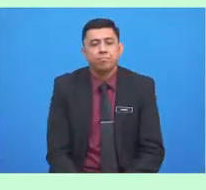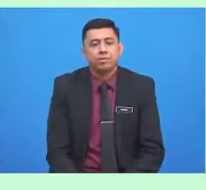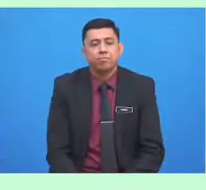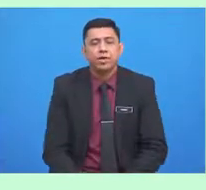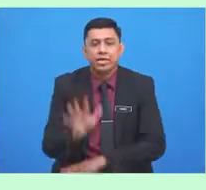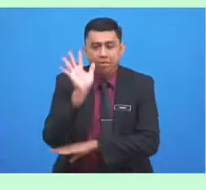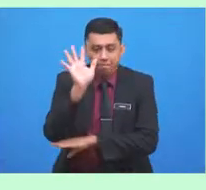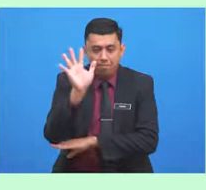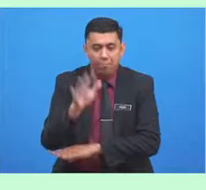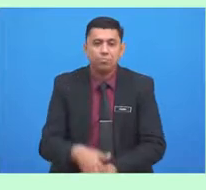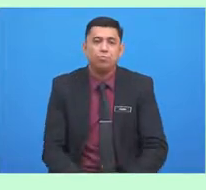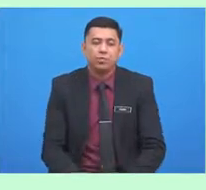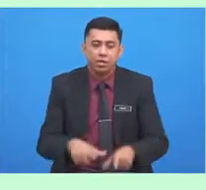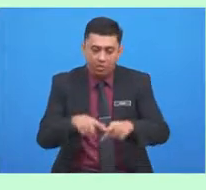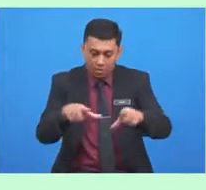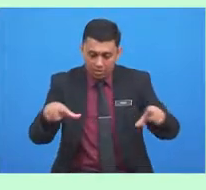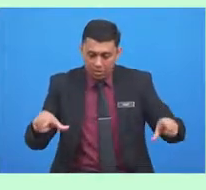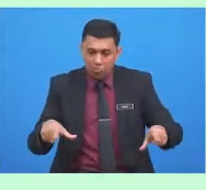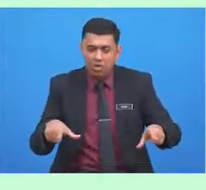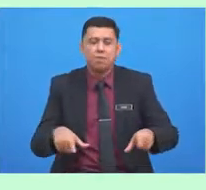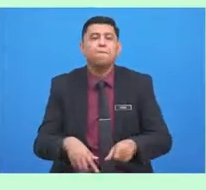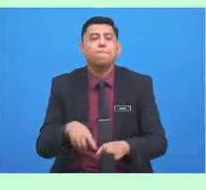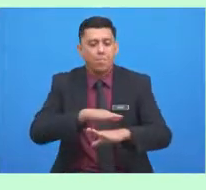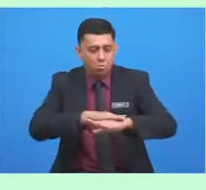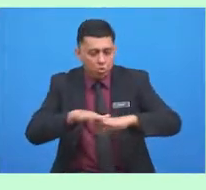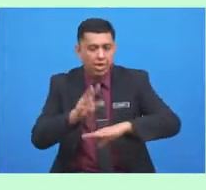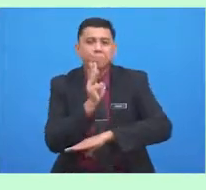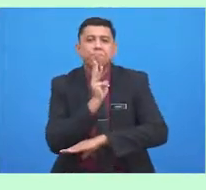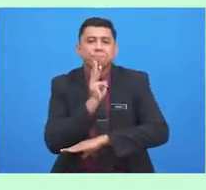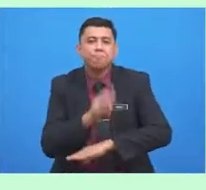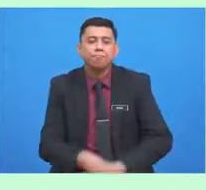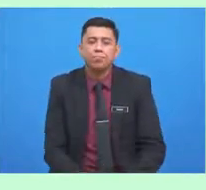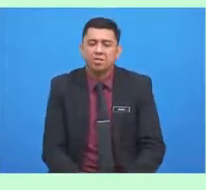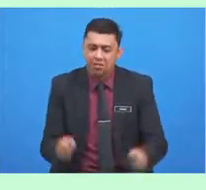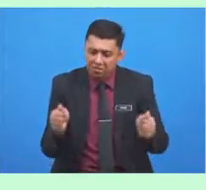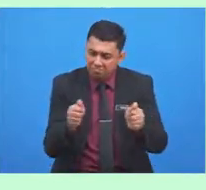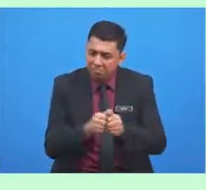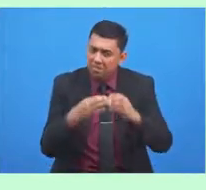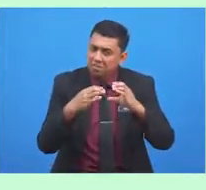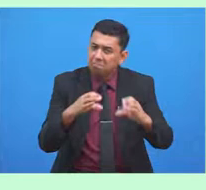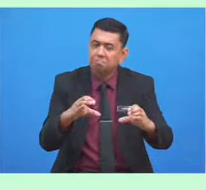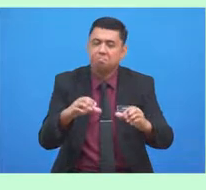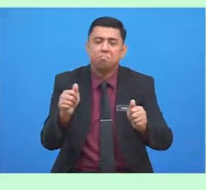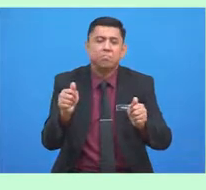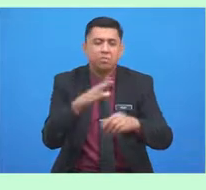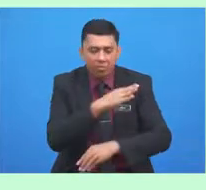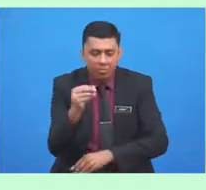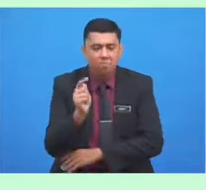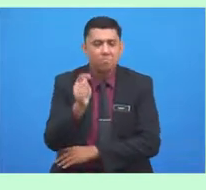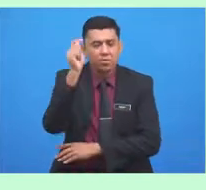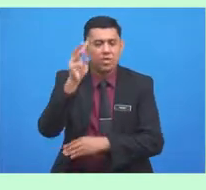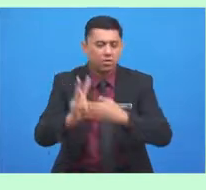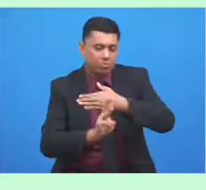Faktor kelima ialah luas permukaan air. Kadar sejatan akan berlaku dengan pesat dan tinggi di kawasan